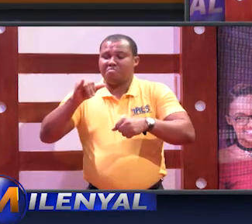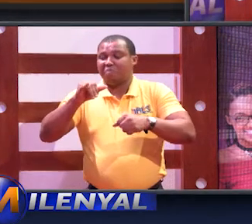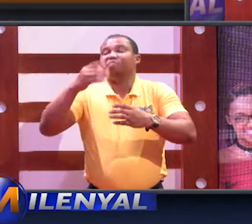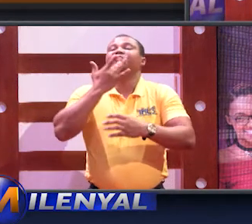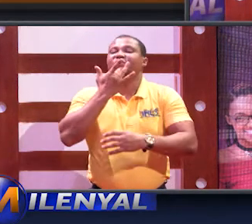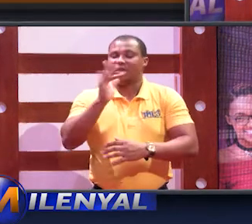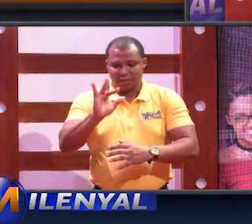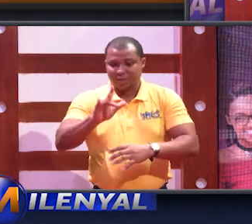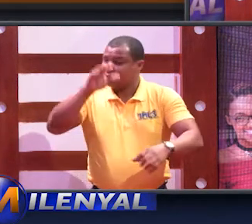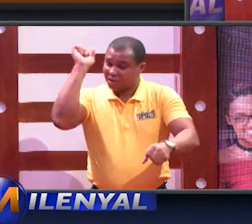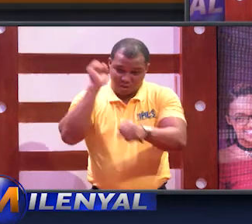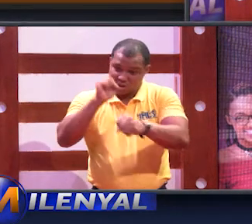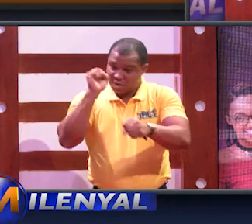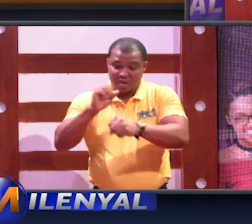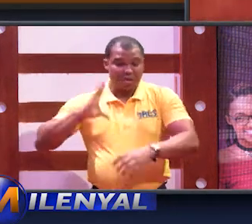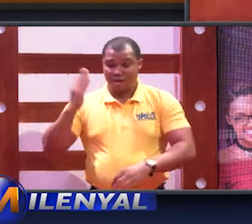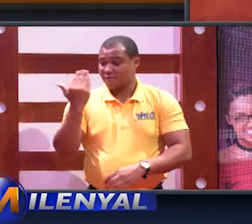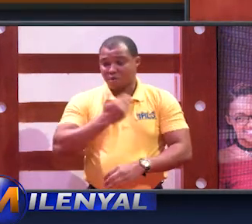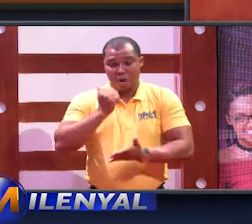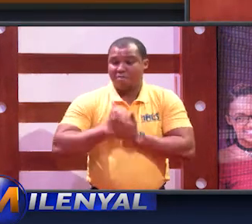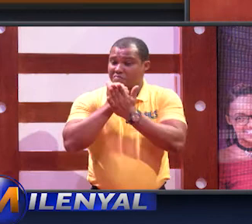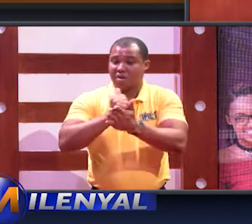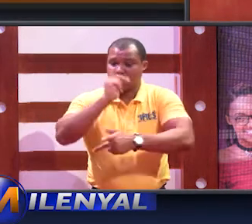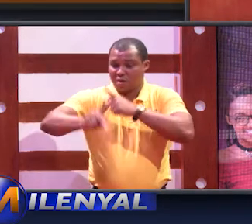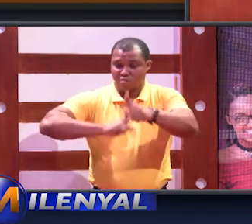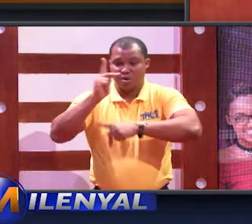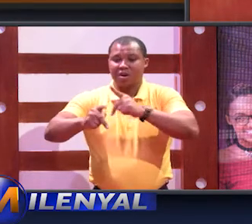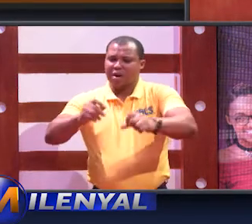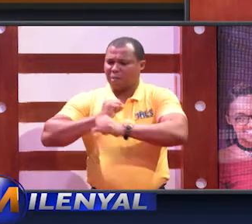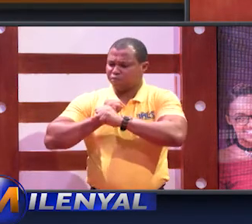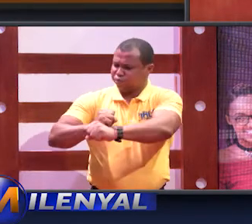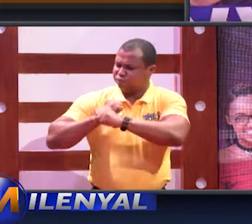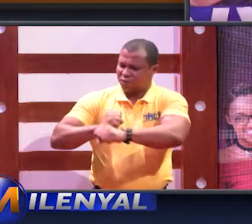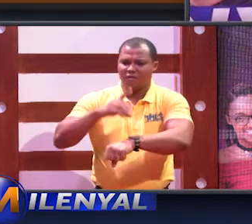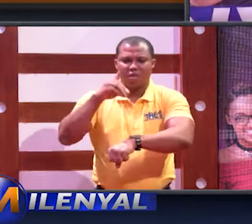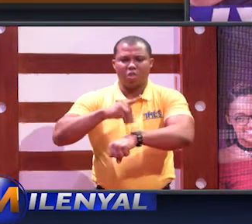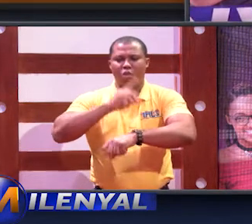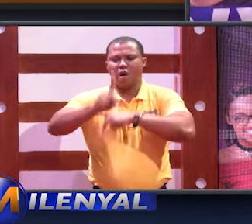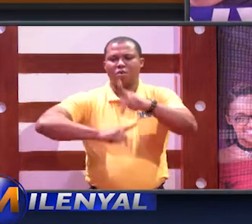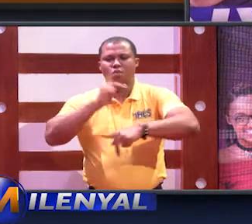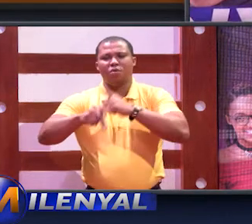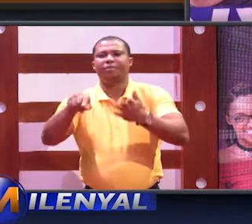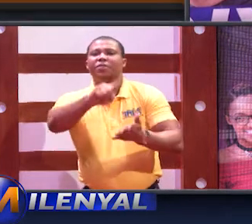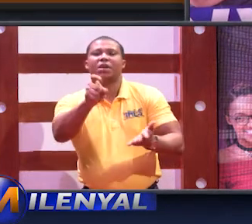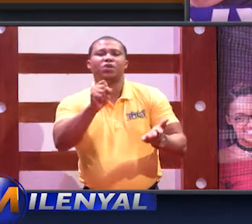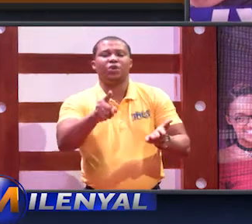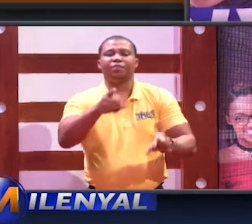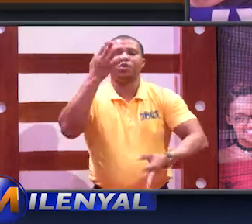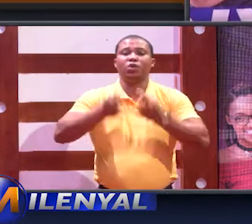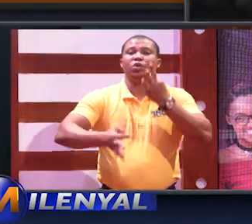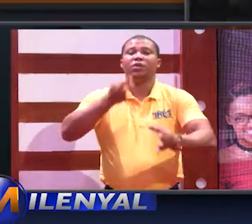nous en tant que monde qui a aidé monde qui a défendu à monde. Et est-ce qu'il y a une question?